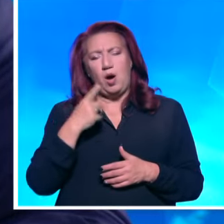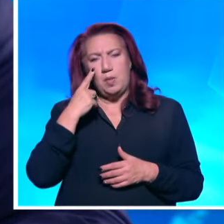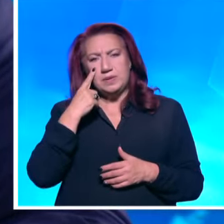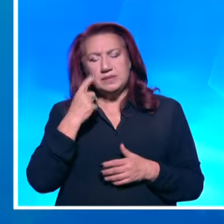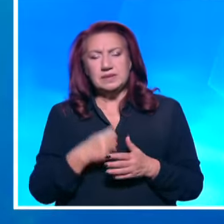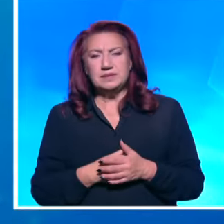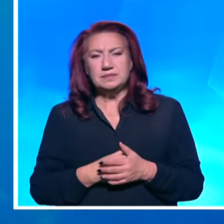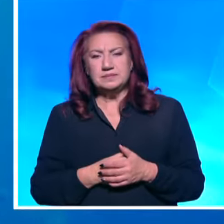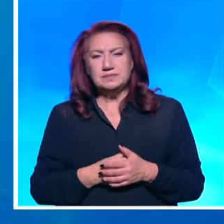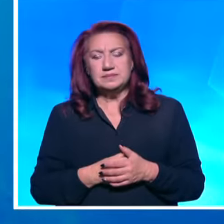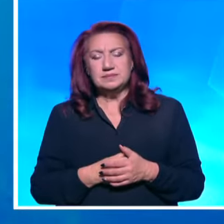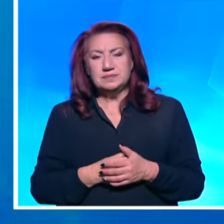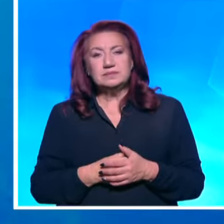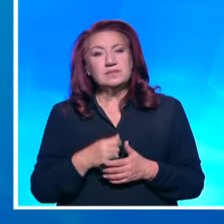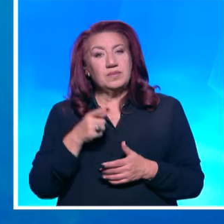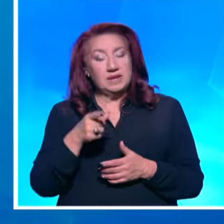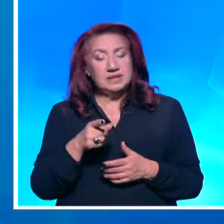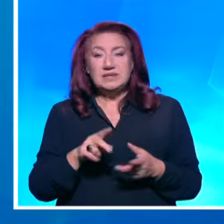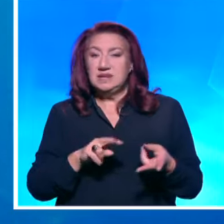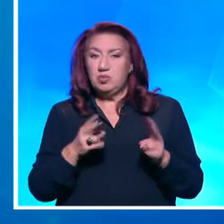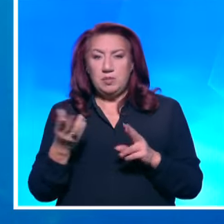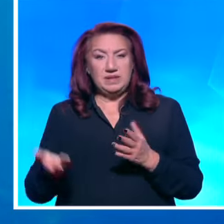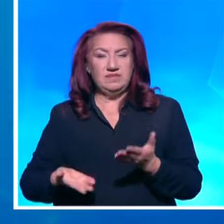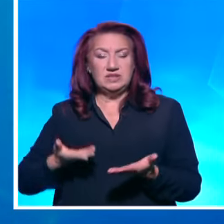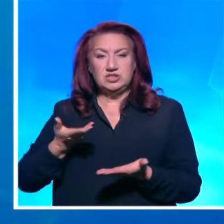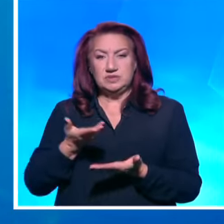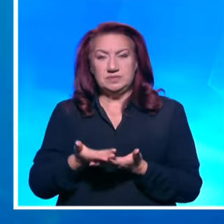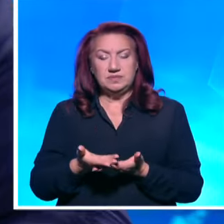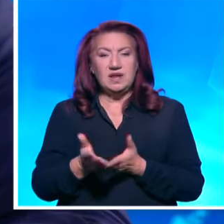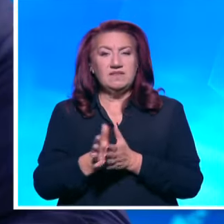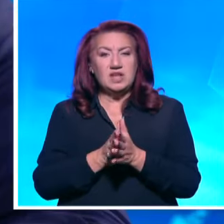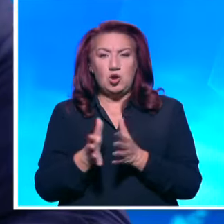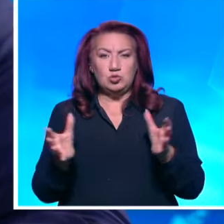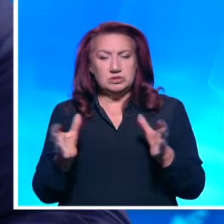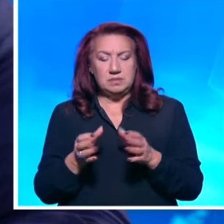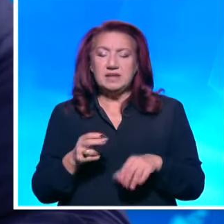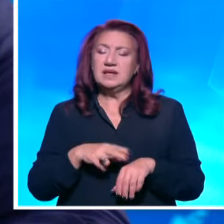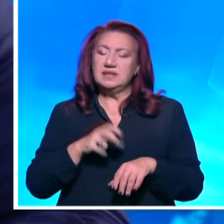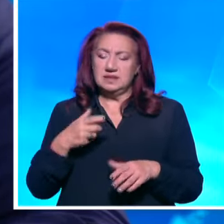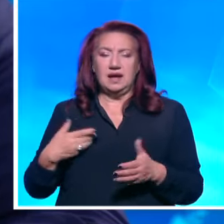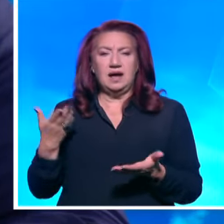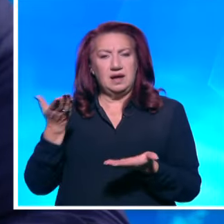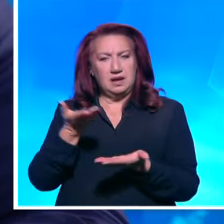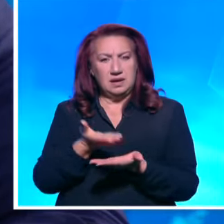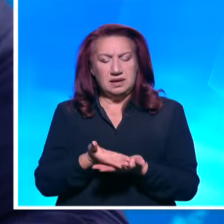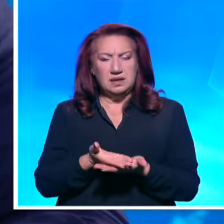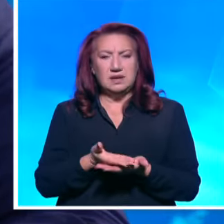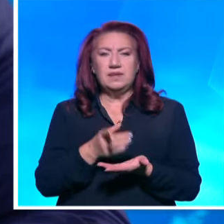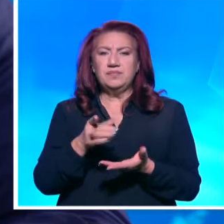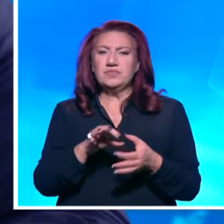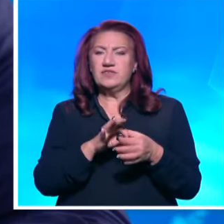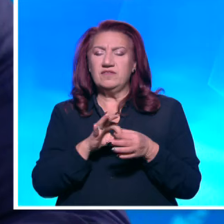добре и тези промени вие сте ги внесли вече в народното депозирани ли са в да депозирани са те са по отношение